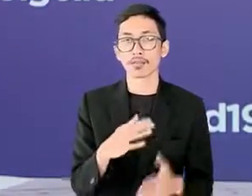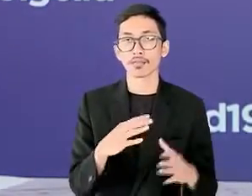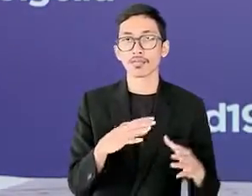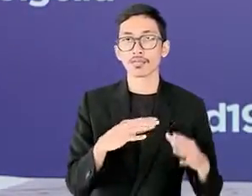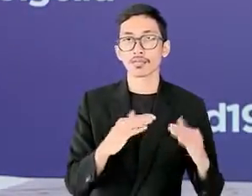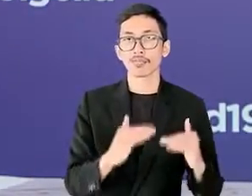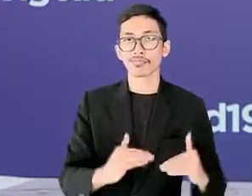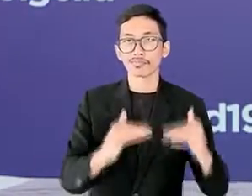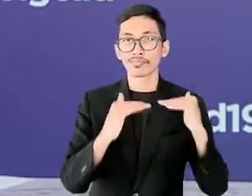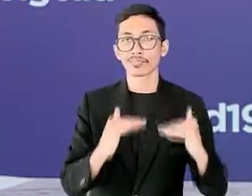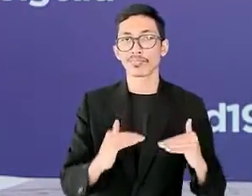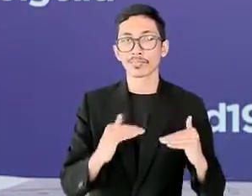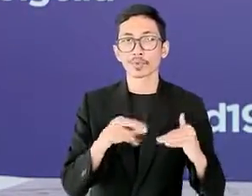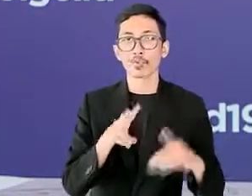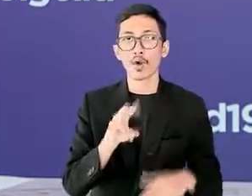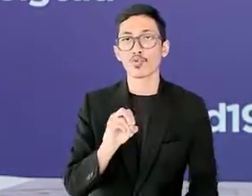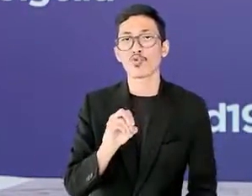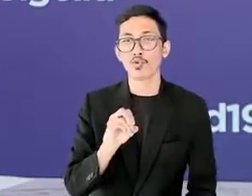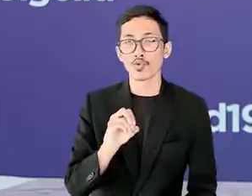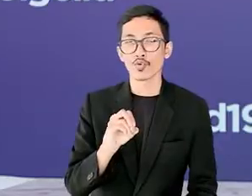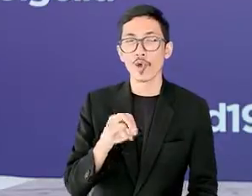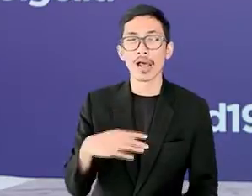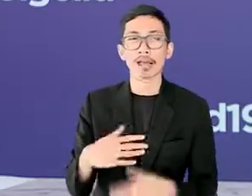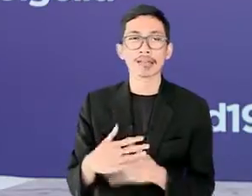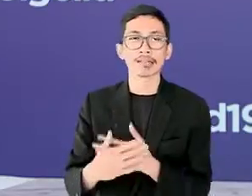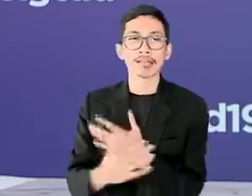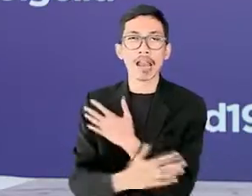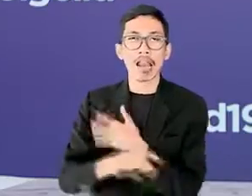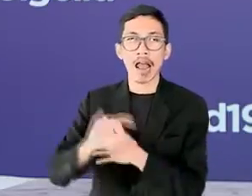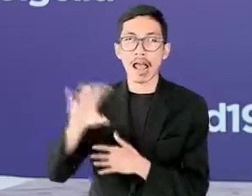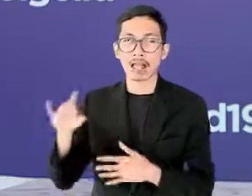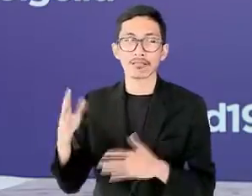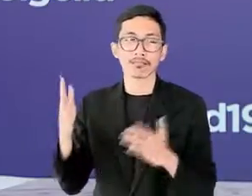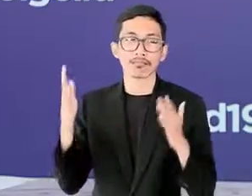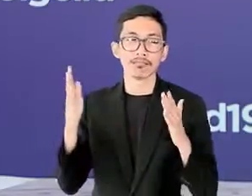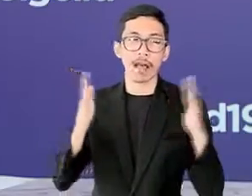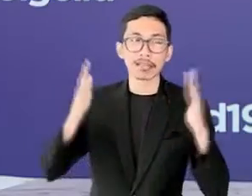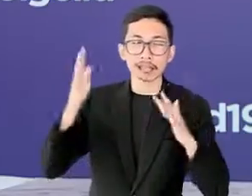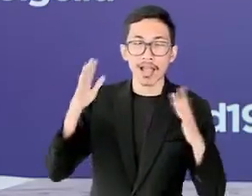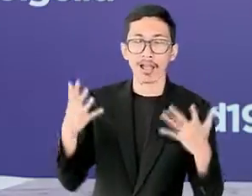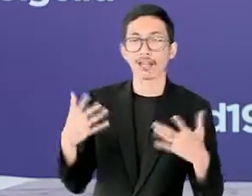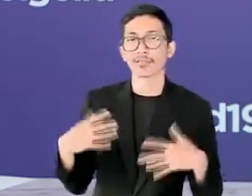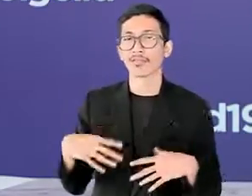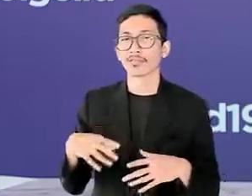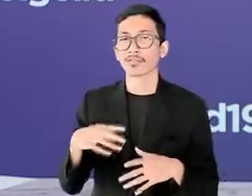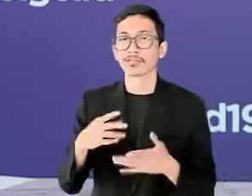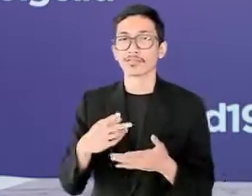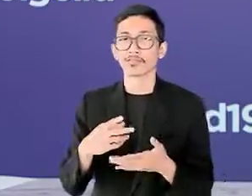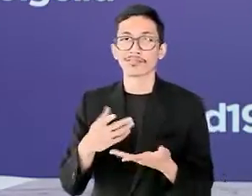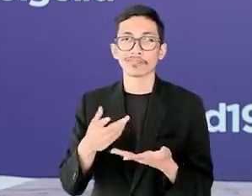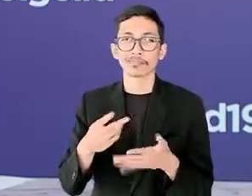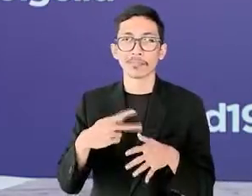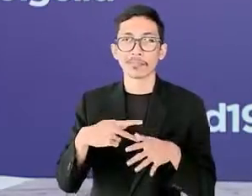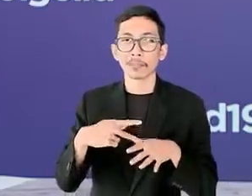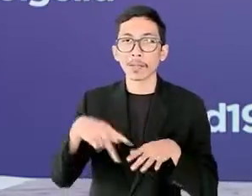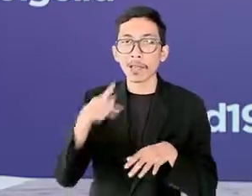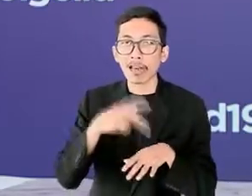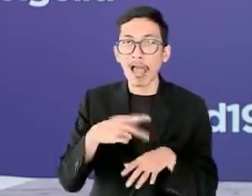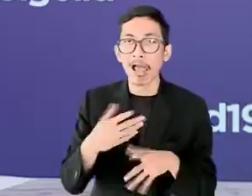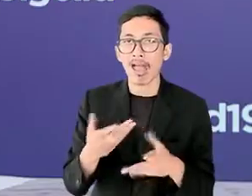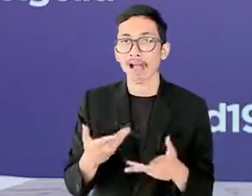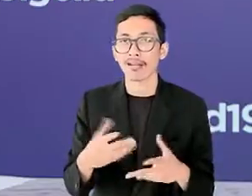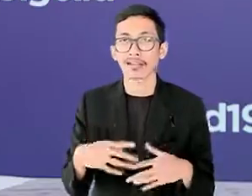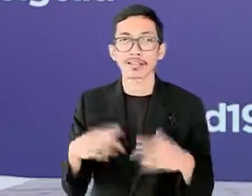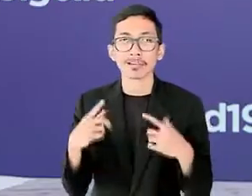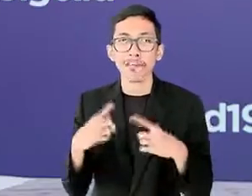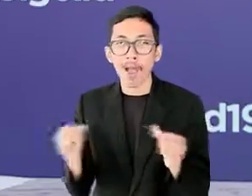sedangkan negara tetangga seperti Malaysia Vietnam Jepang paint Filipina dan Thailand yang masih berada di